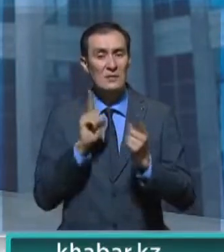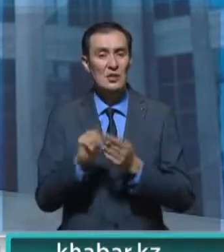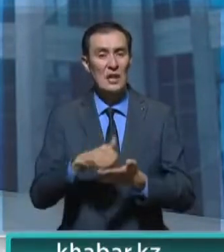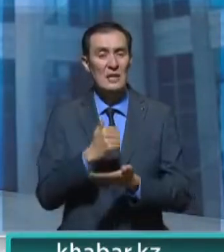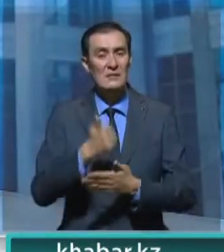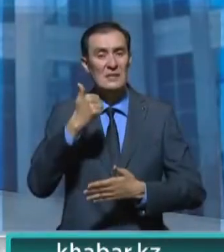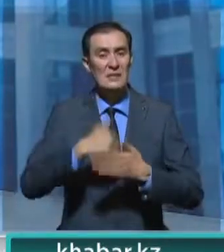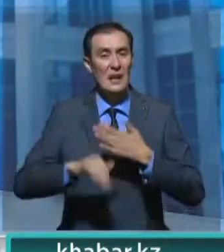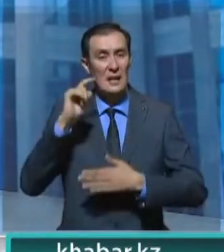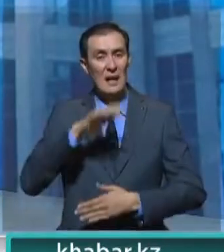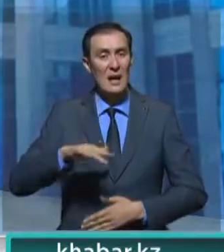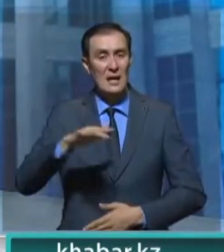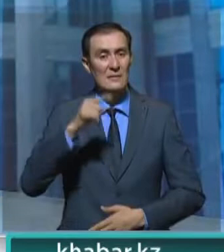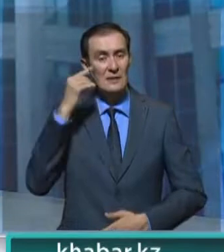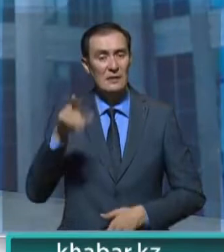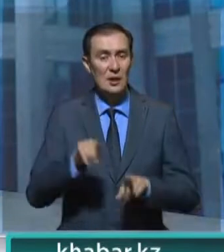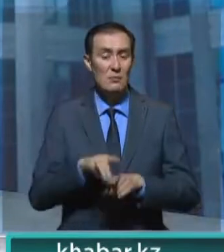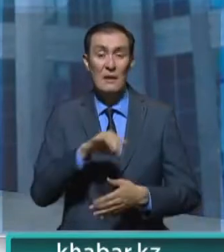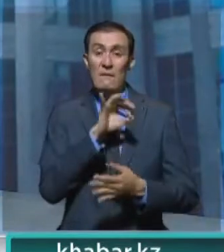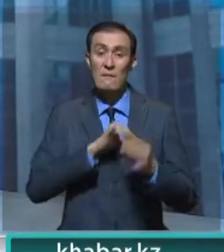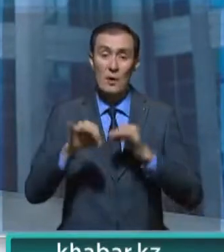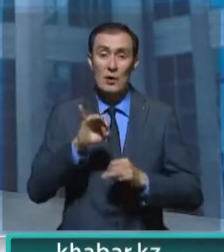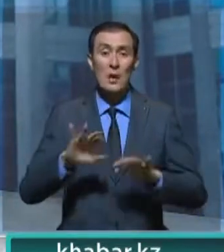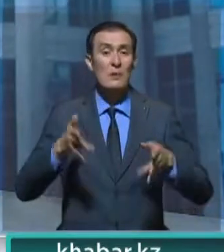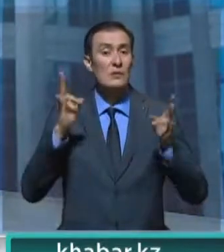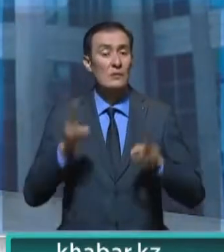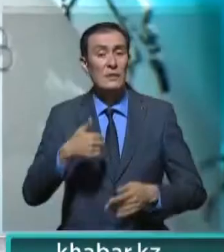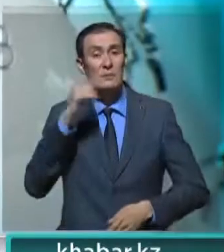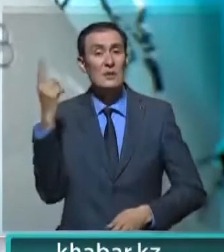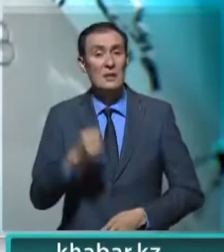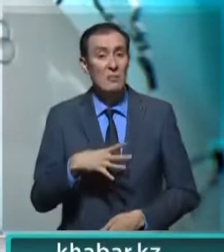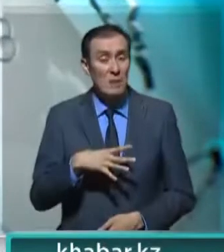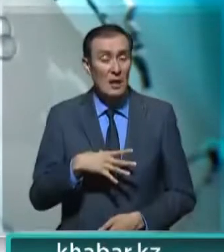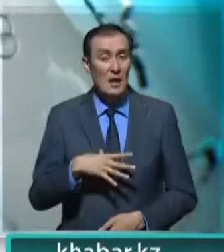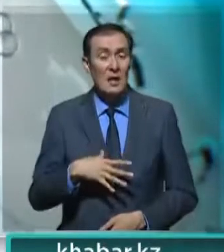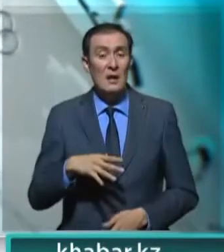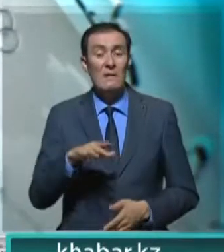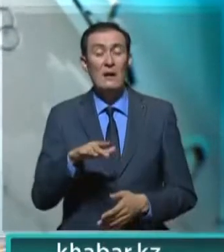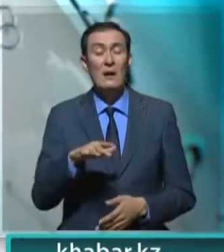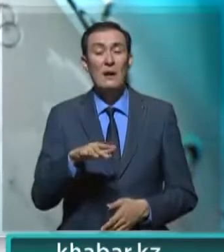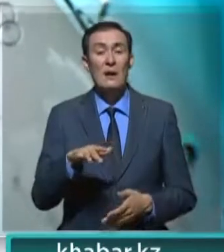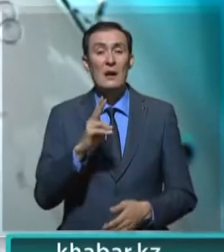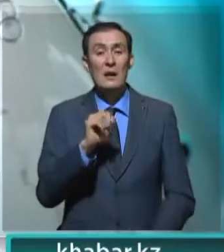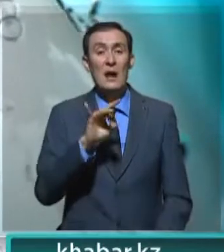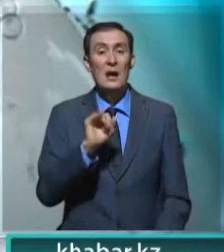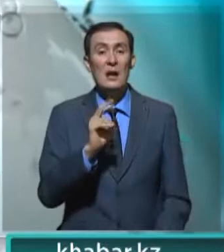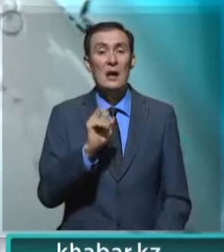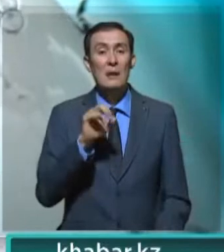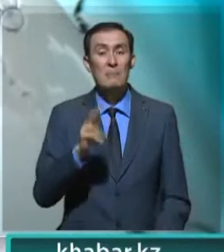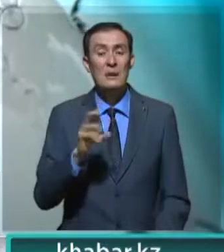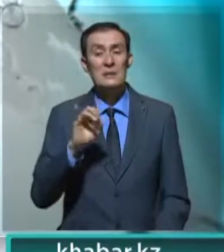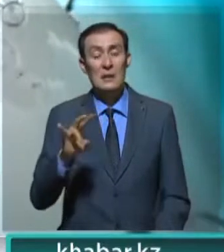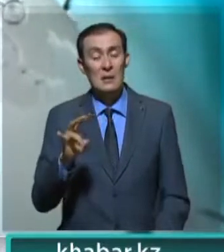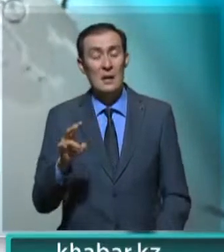центральной азии кыргызстане и речь также шла о произошедших на минувшей неделе трагических событиях каракалпакстане глава нашей страны